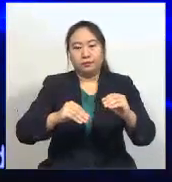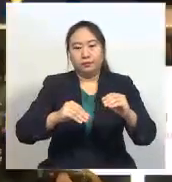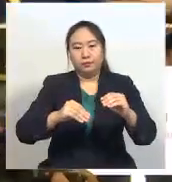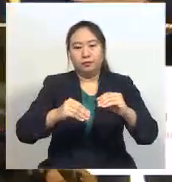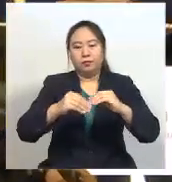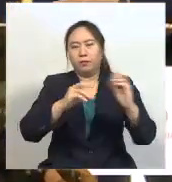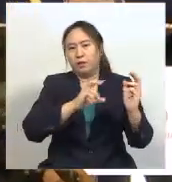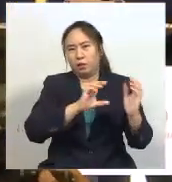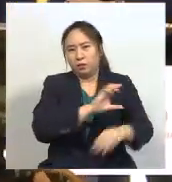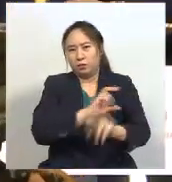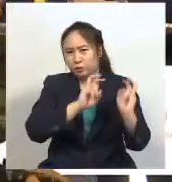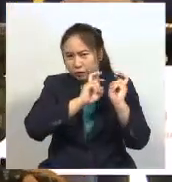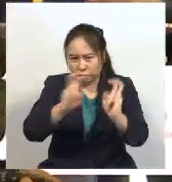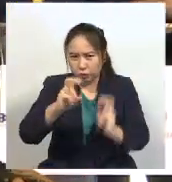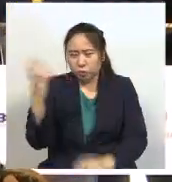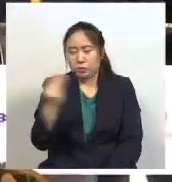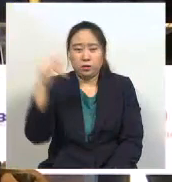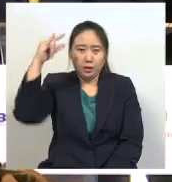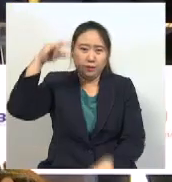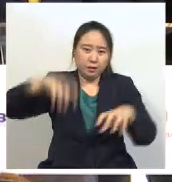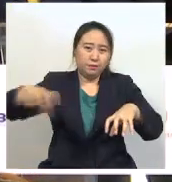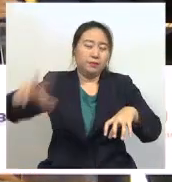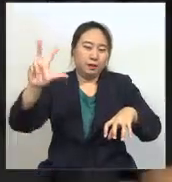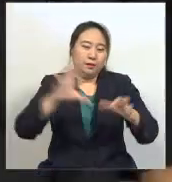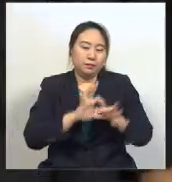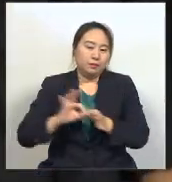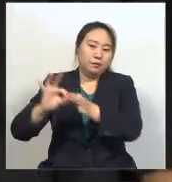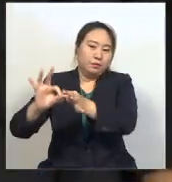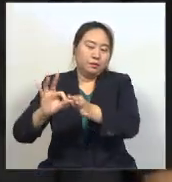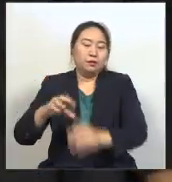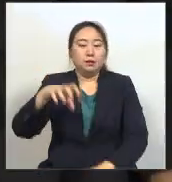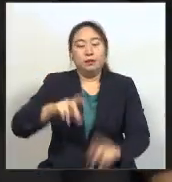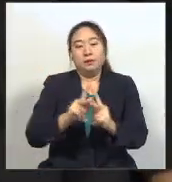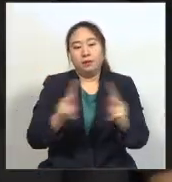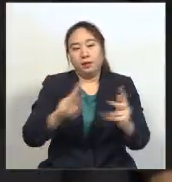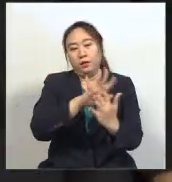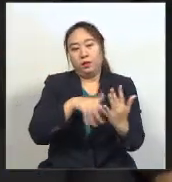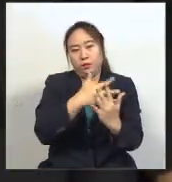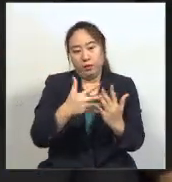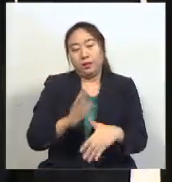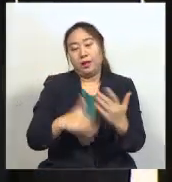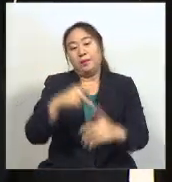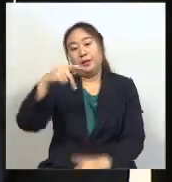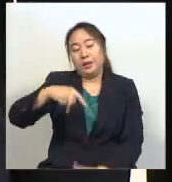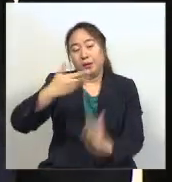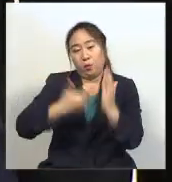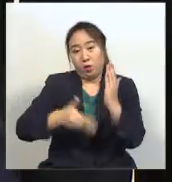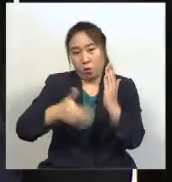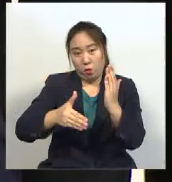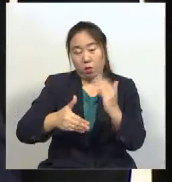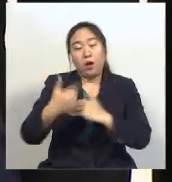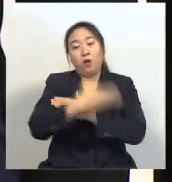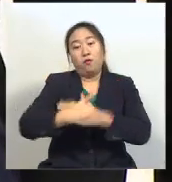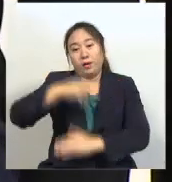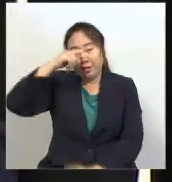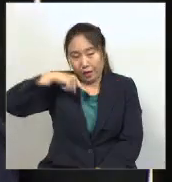สูงเชื่อม3สนามบินระหว่างสำนักงานคณะกรรมการนโยบายเขตพัฒนาพิเศษภาคตะวันออกการรถไฟแห่งประเ